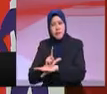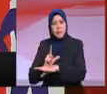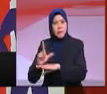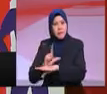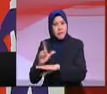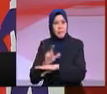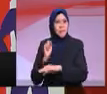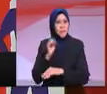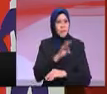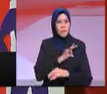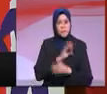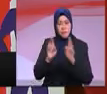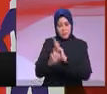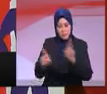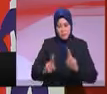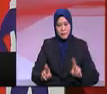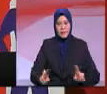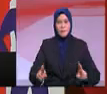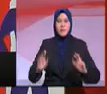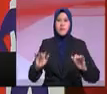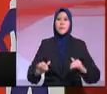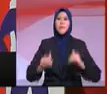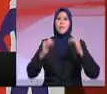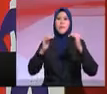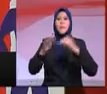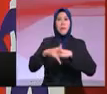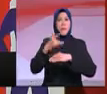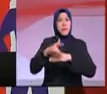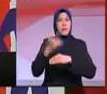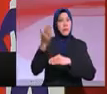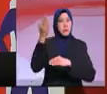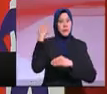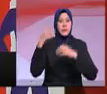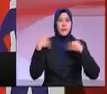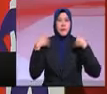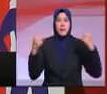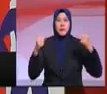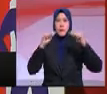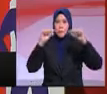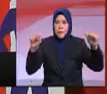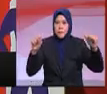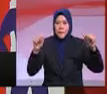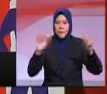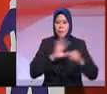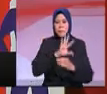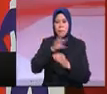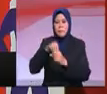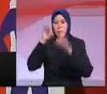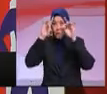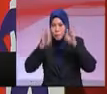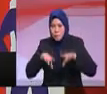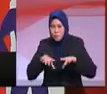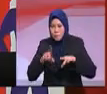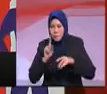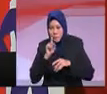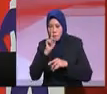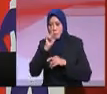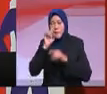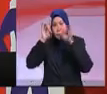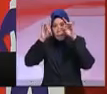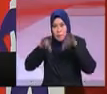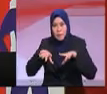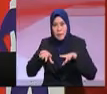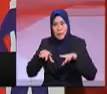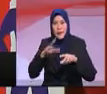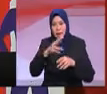anggota-anggota kita, bersiapsiagaan kita di peringkat kesihatan awam dan juga melibatkan ujian, pengesanan dan juga